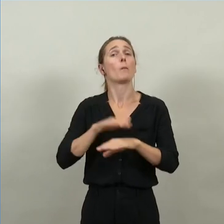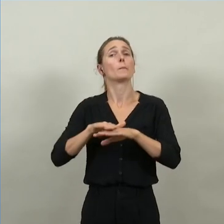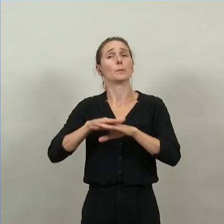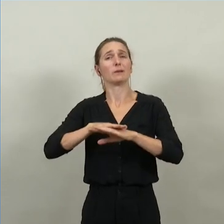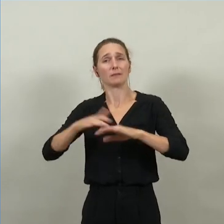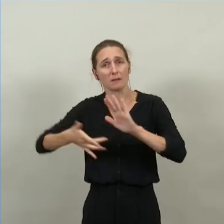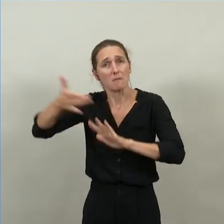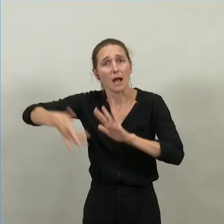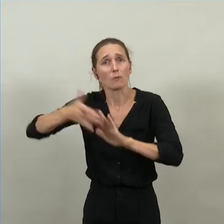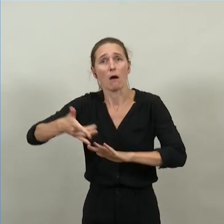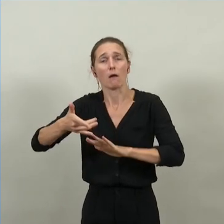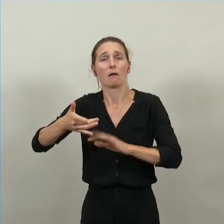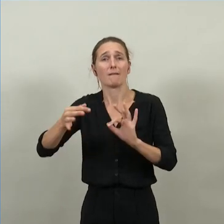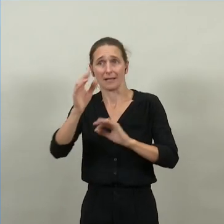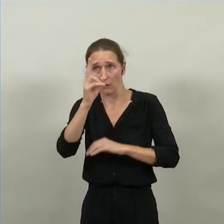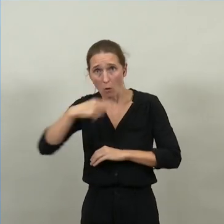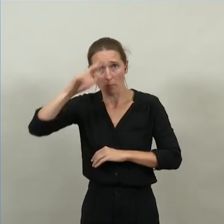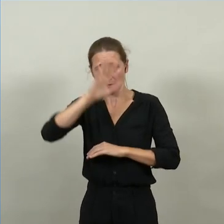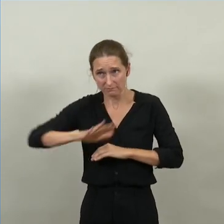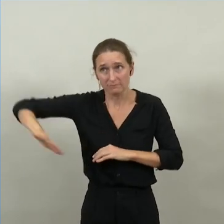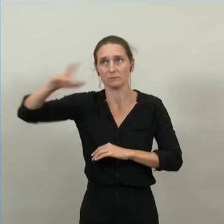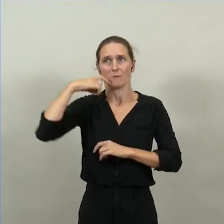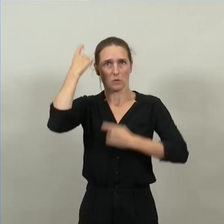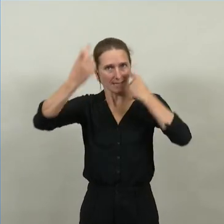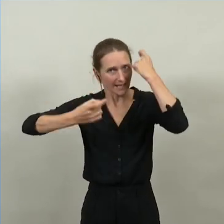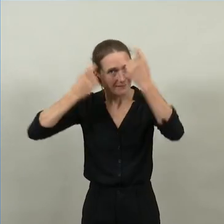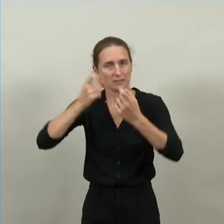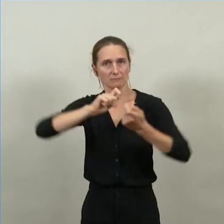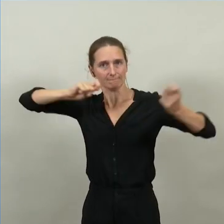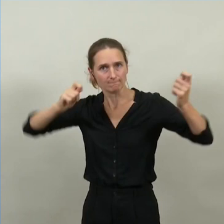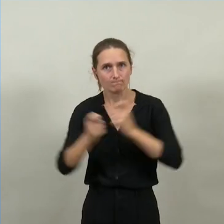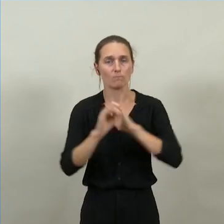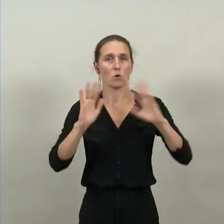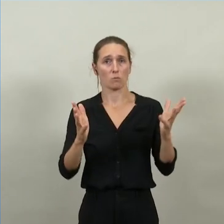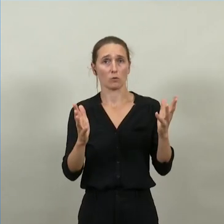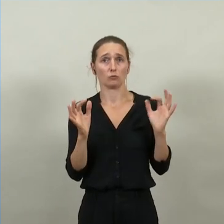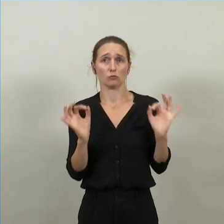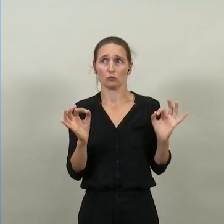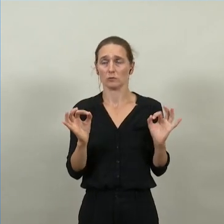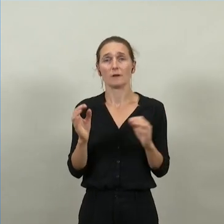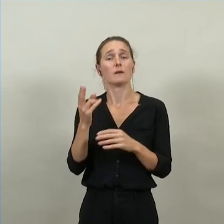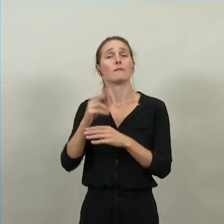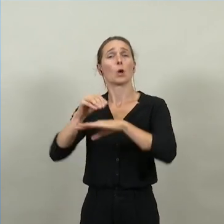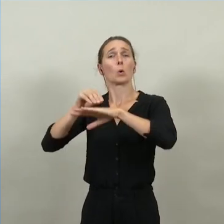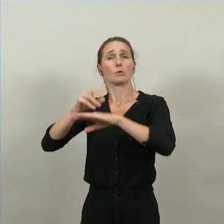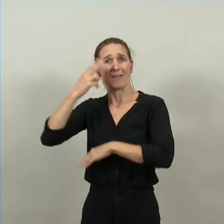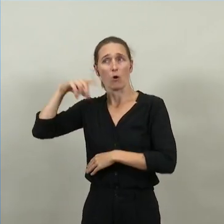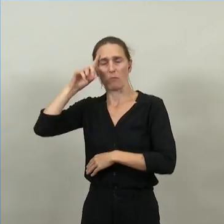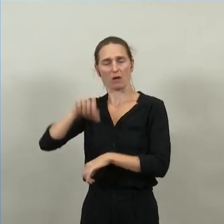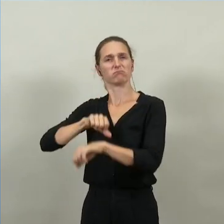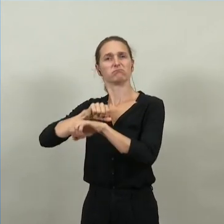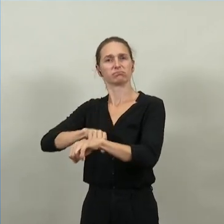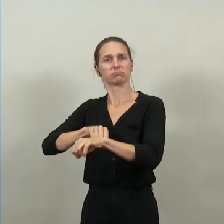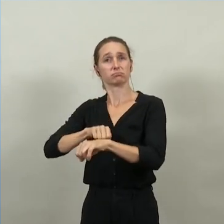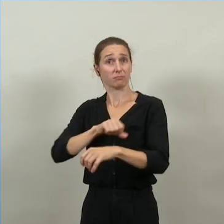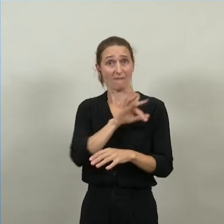l'Union européenne or si la commission y est à priori favorable c'est le Conseil européen qui bloque donc les États dont la France le conseil